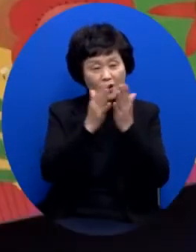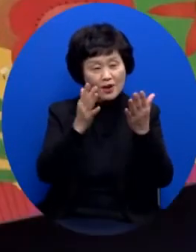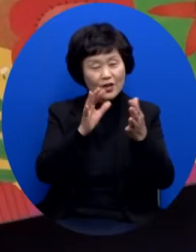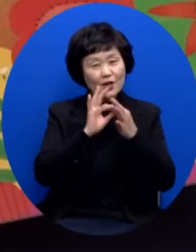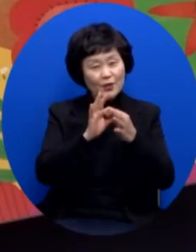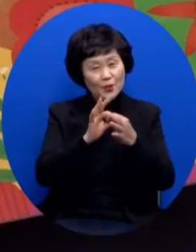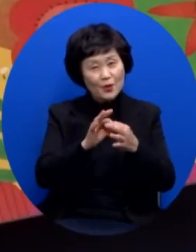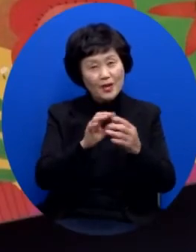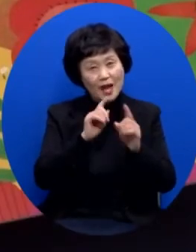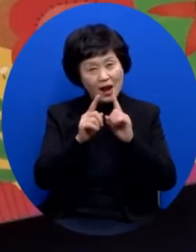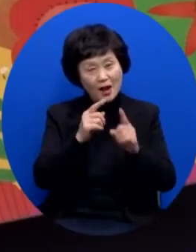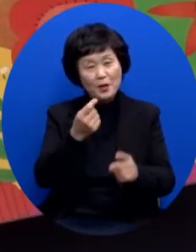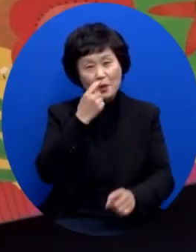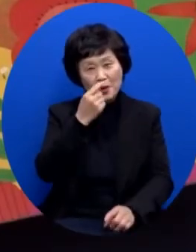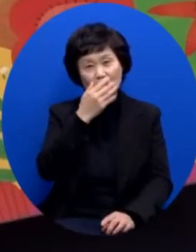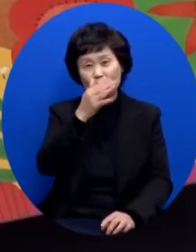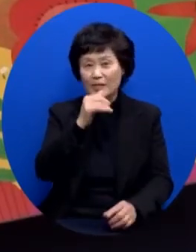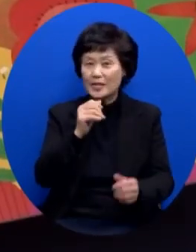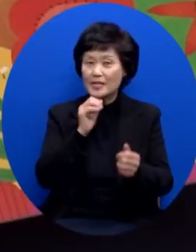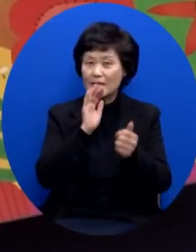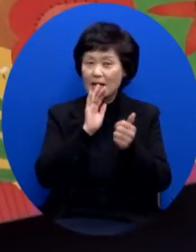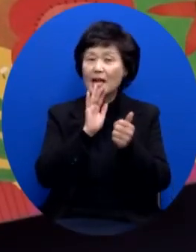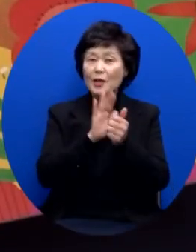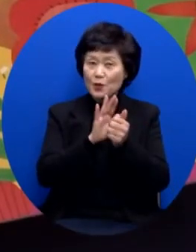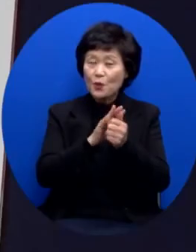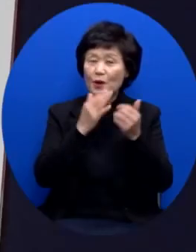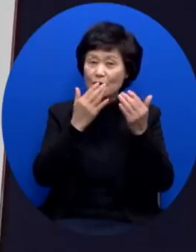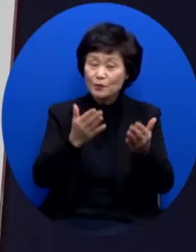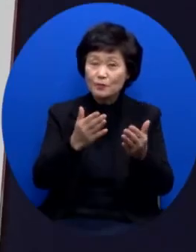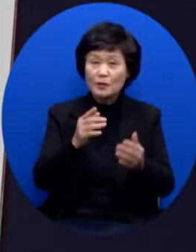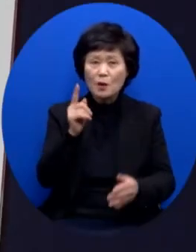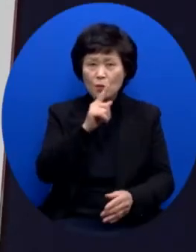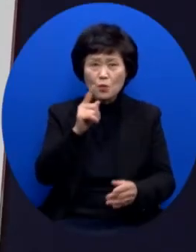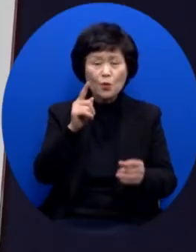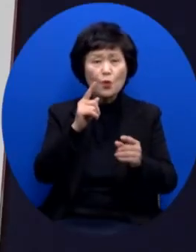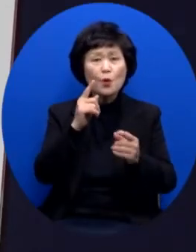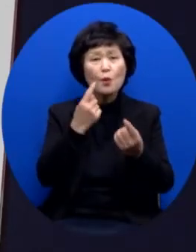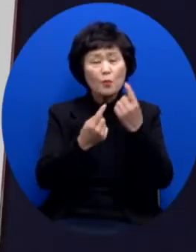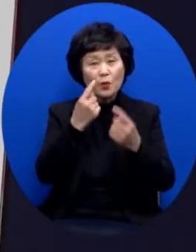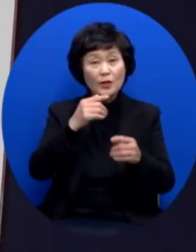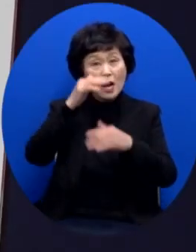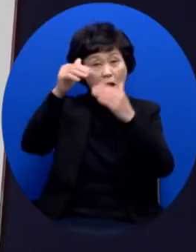도와줍니다. 무엇보다 모든 일상이 하나님께 속해 있다는 것을